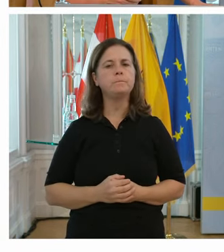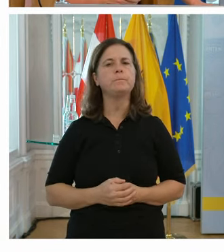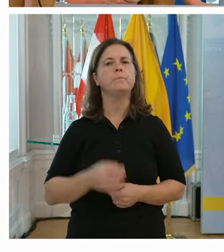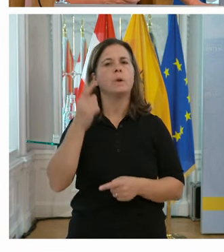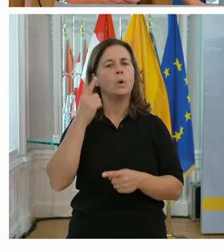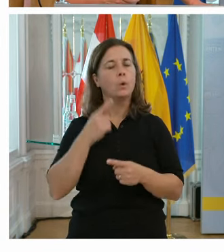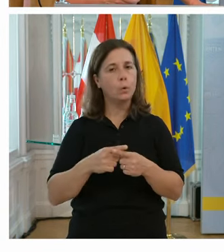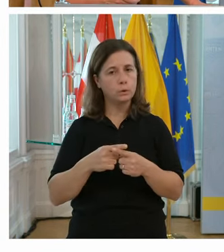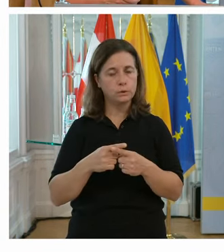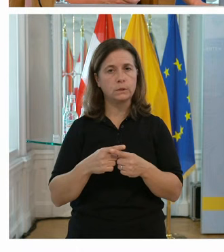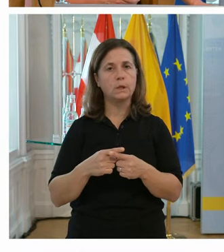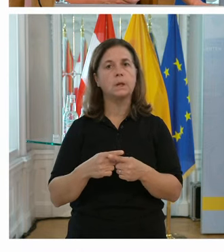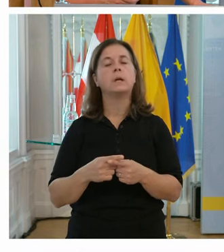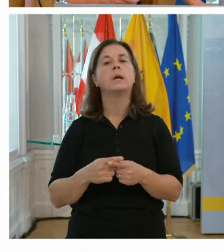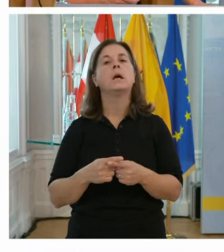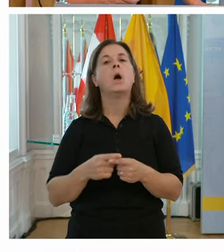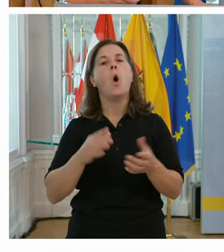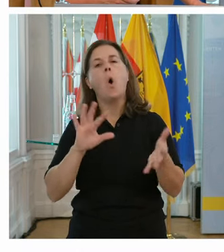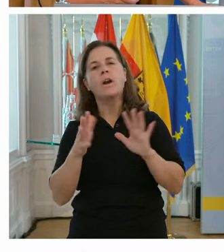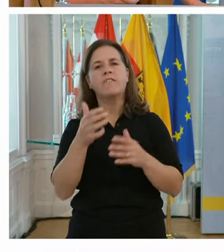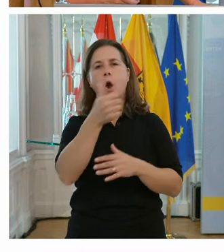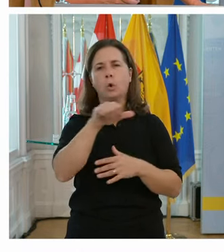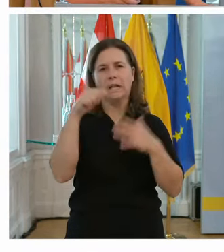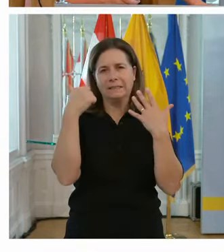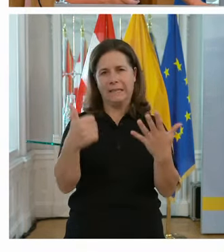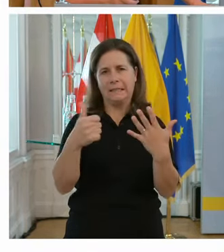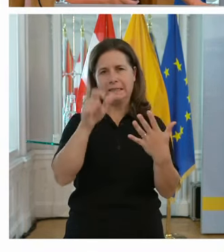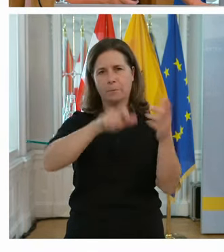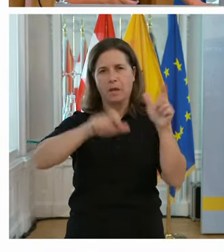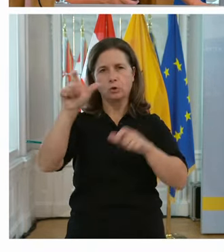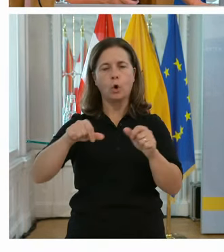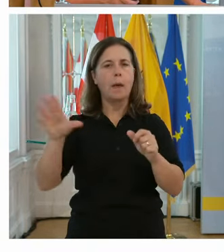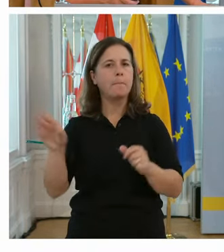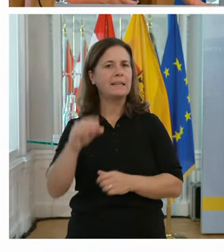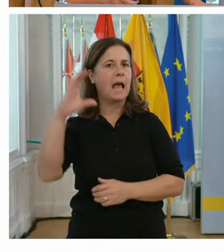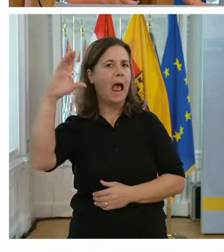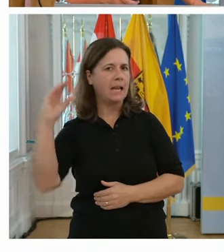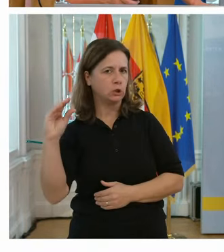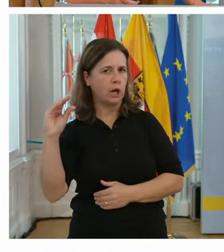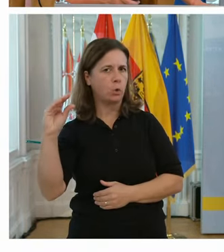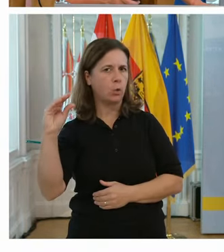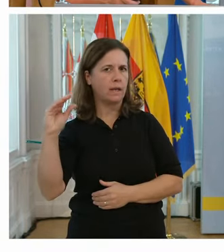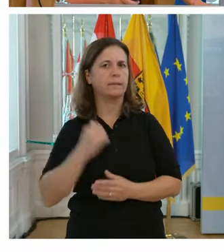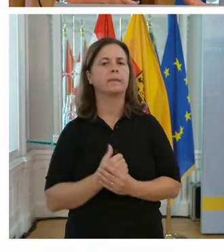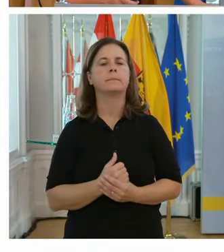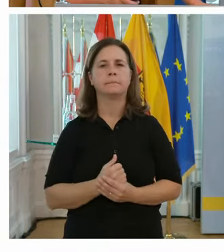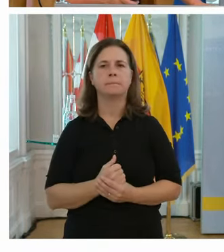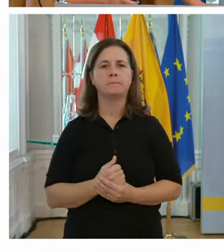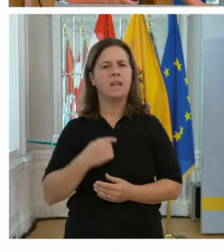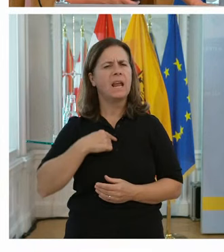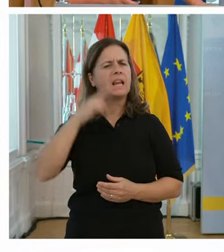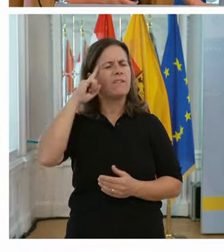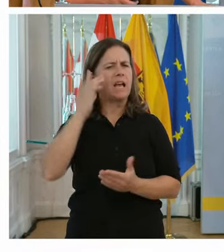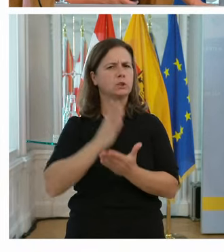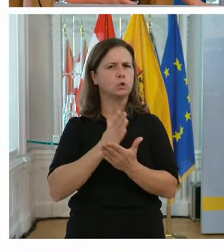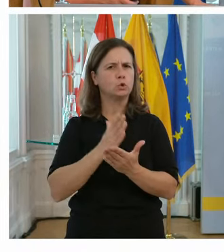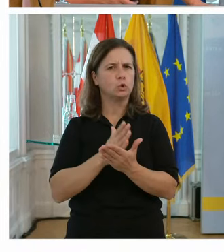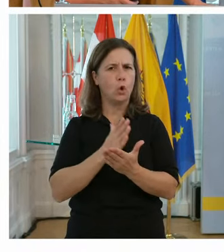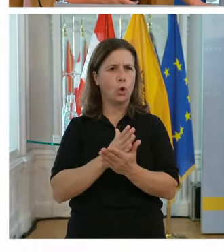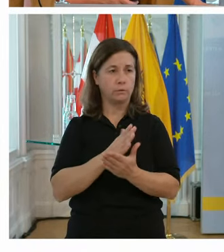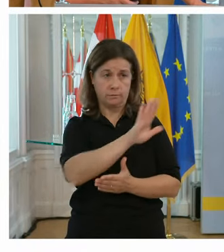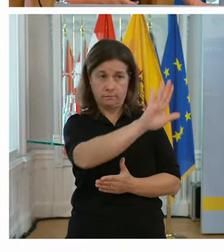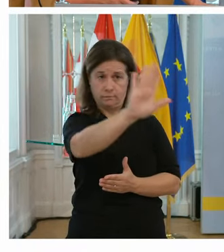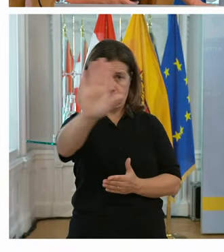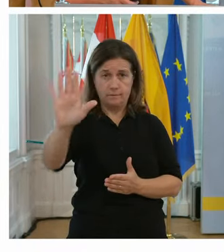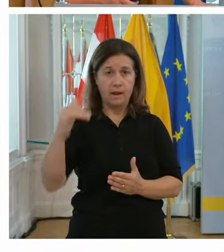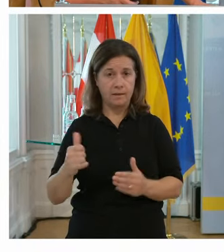Und wir haben rund 160 Personen mit Einschränkungen. Ich weiß schon, dass das Ihr unmittelbares Thema